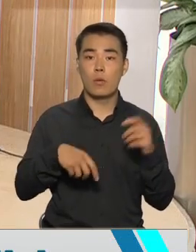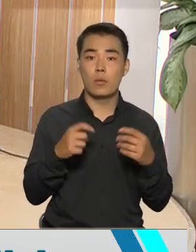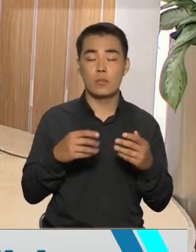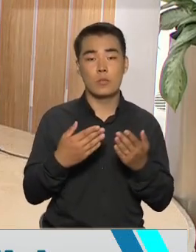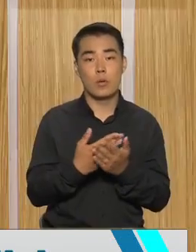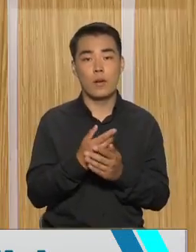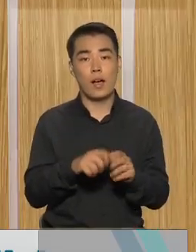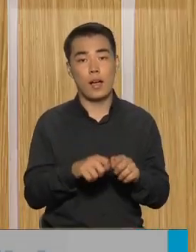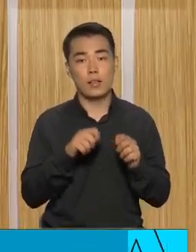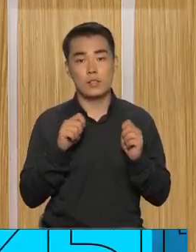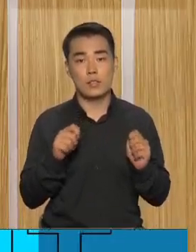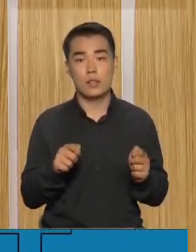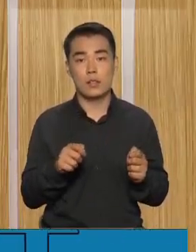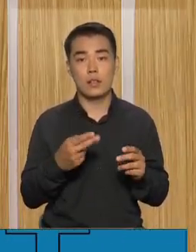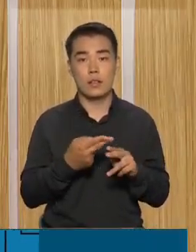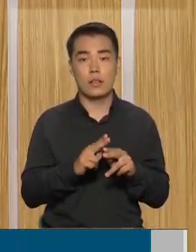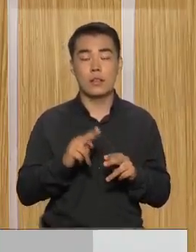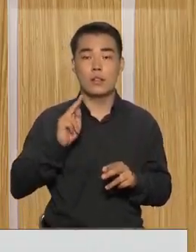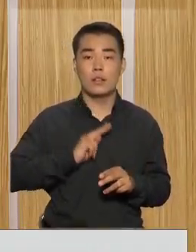башка өтүп аткан